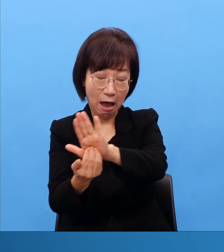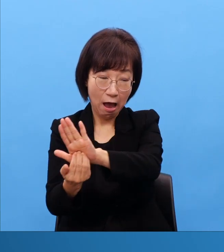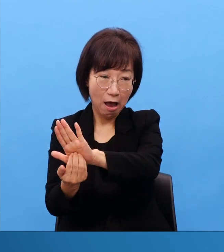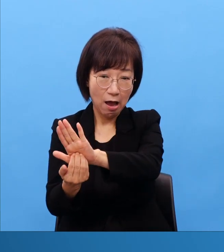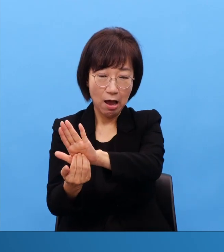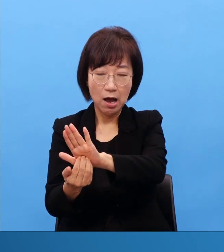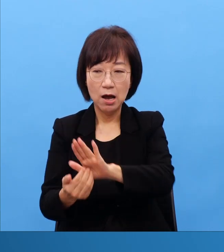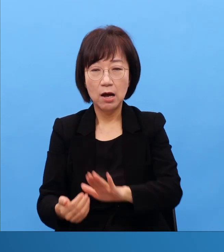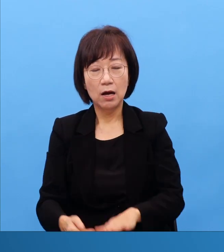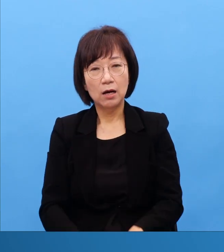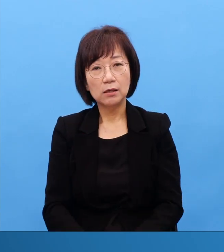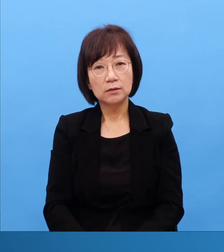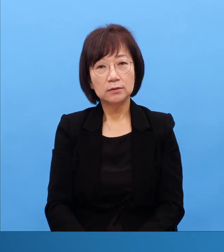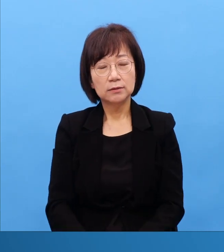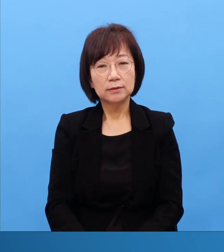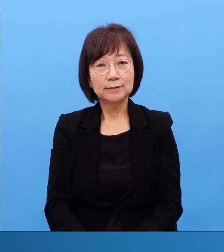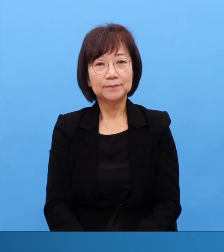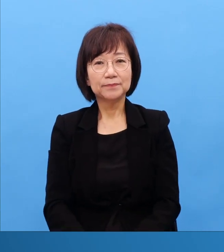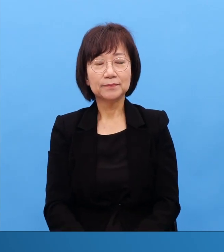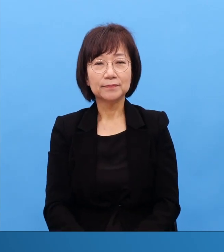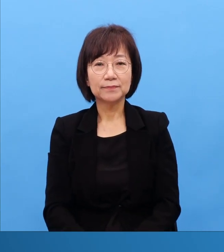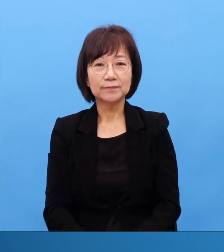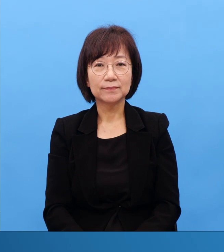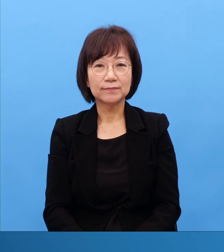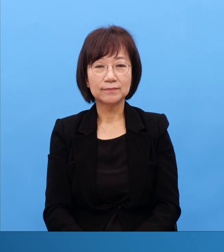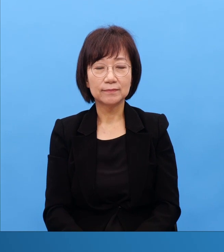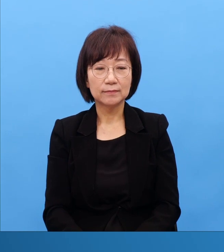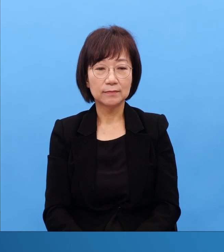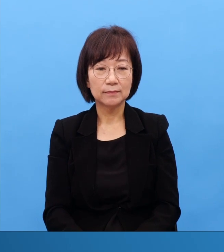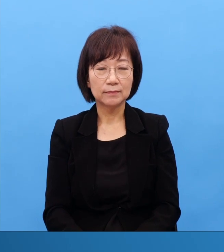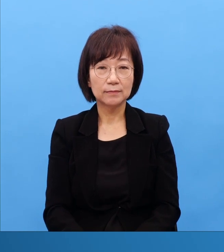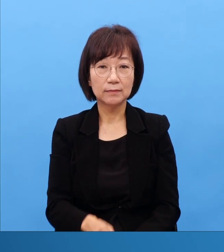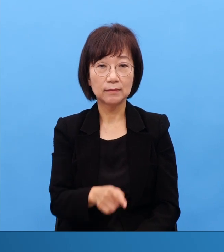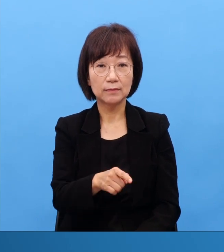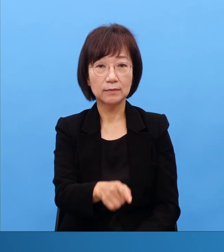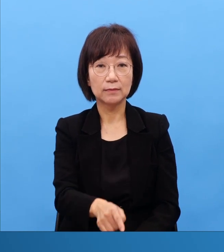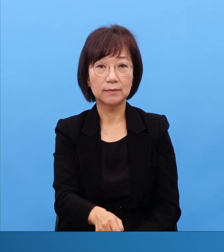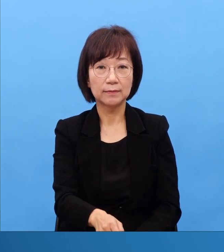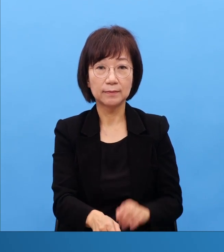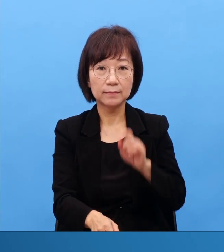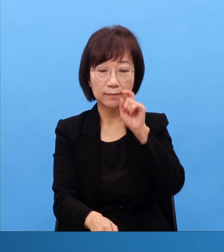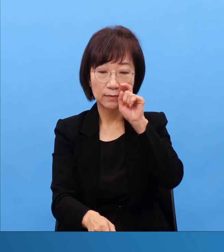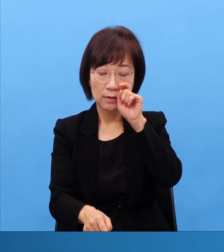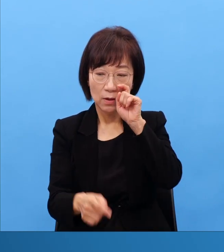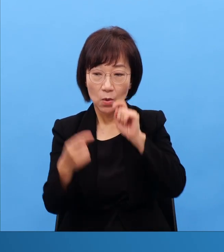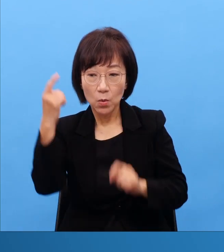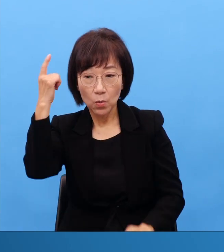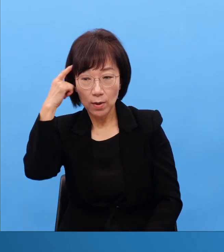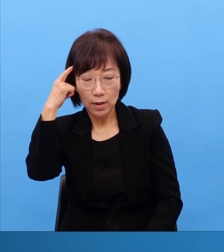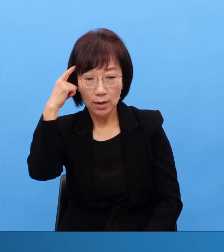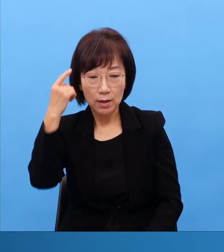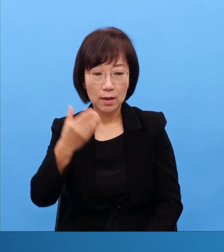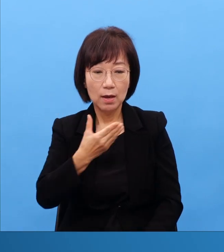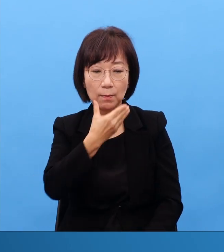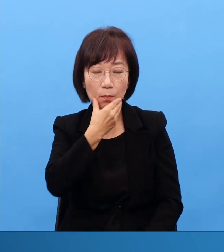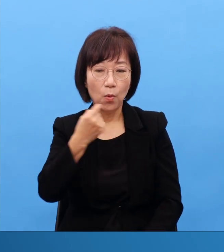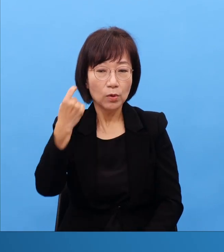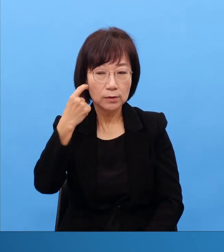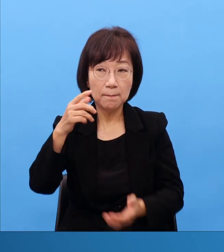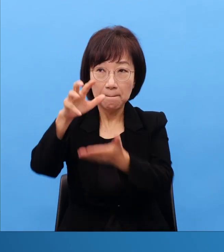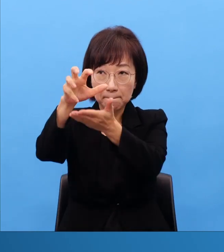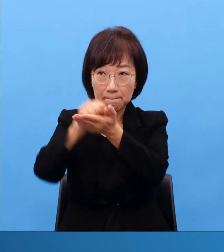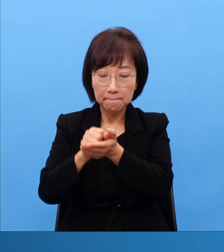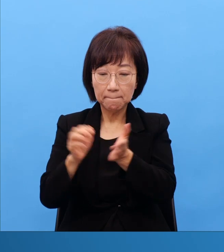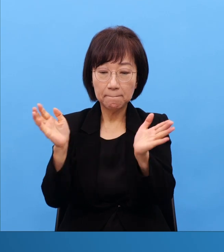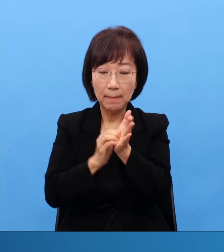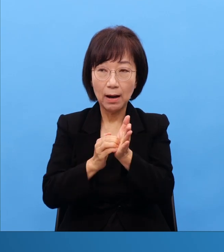왜 그 마을에서 복음을 제일 먼저 받아놓고 복음 못 누리냐 이거예요. Why is that you were the very first one to receive the